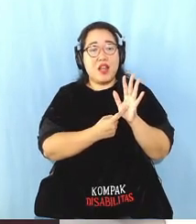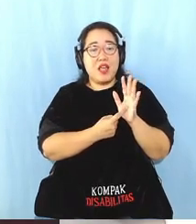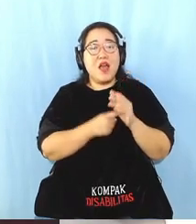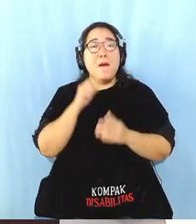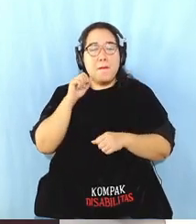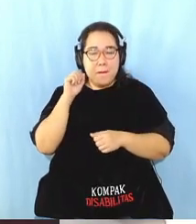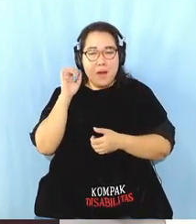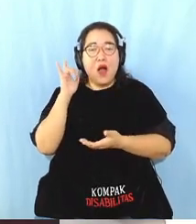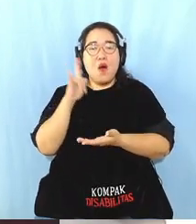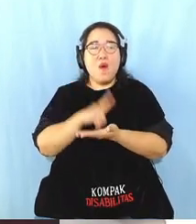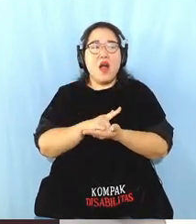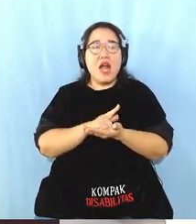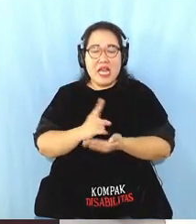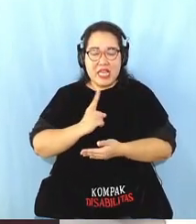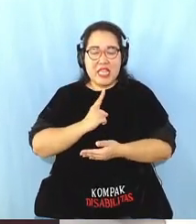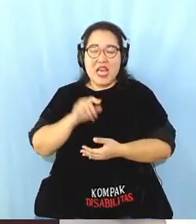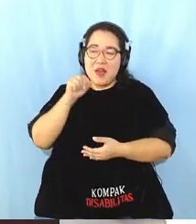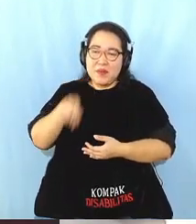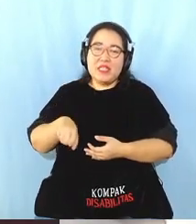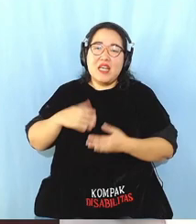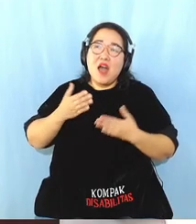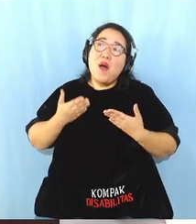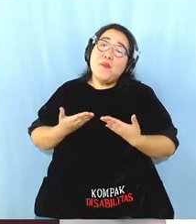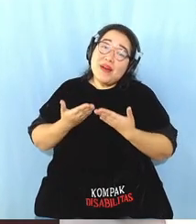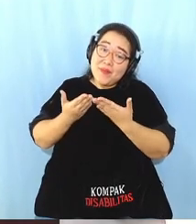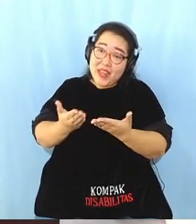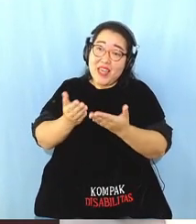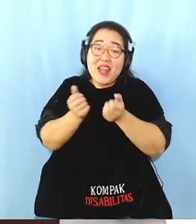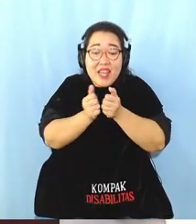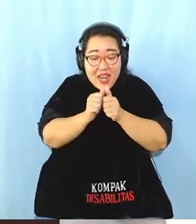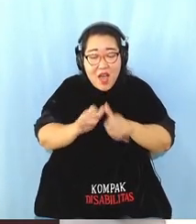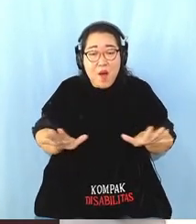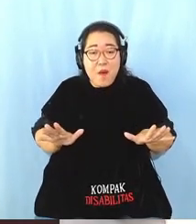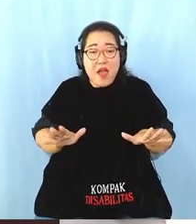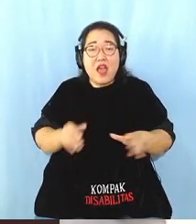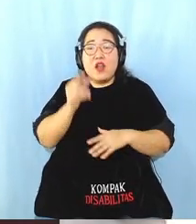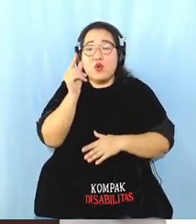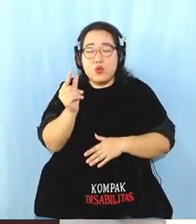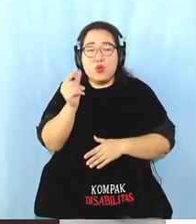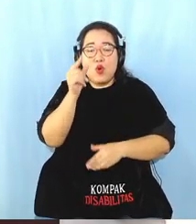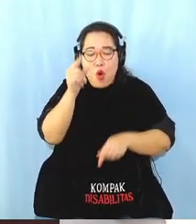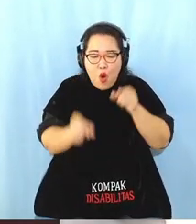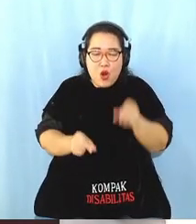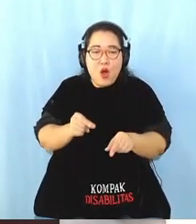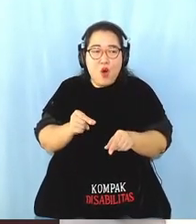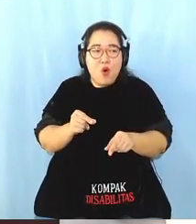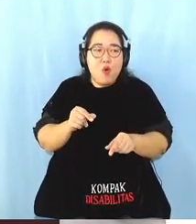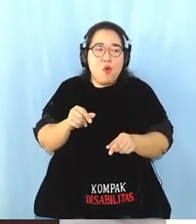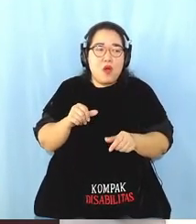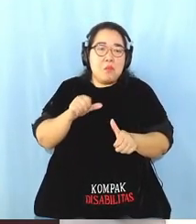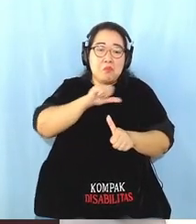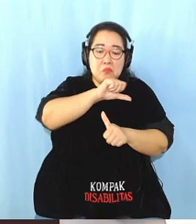selamat yang membawa kedamaian bagi sesama saya? Dan saya tidak menjadi orang yang